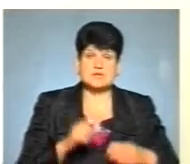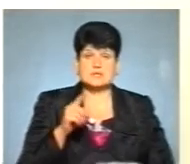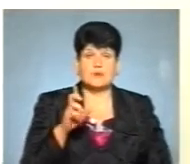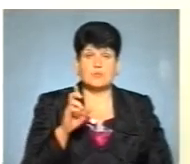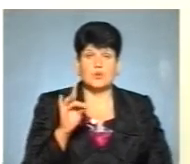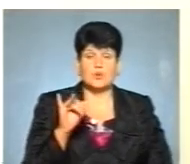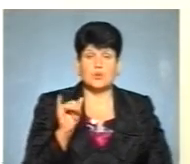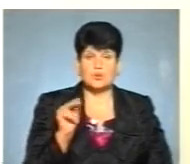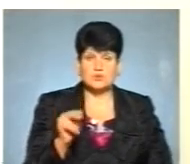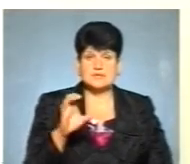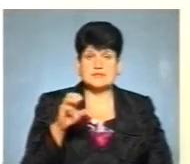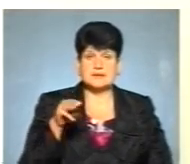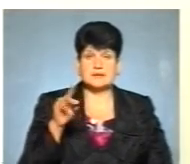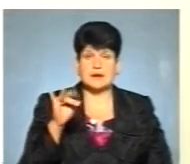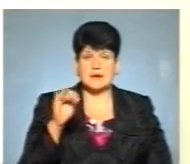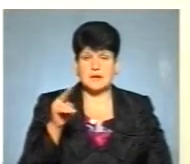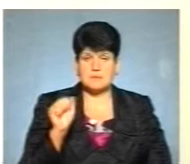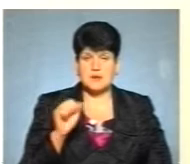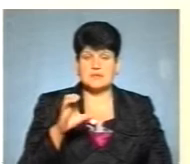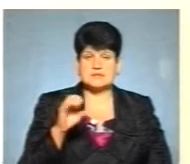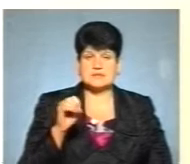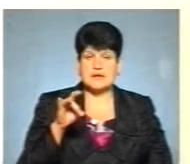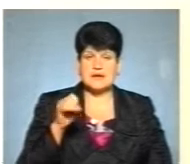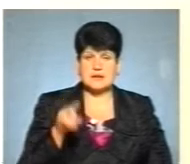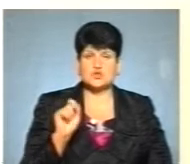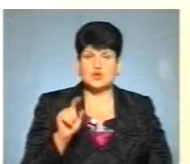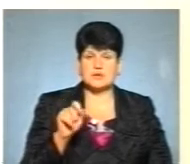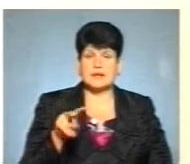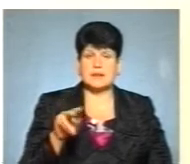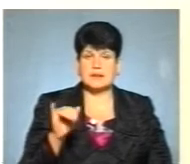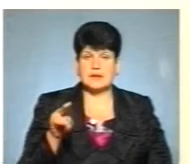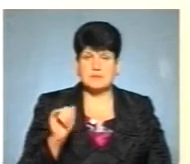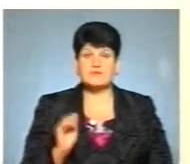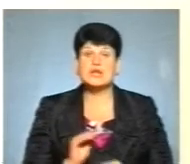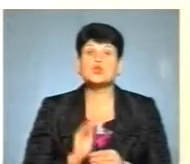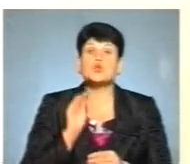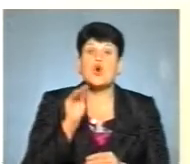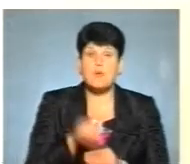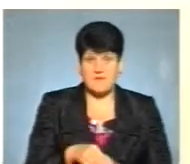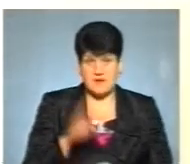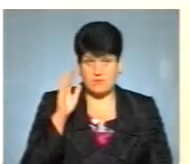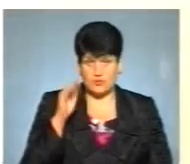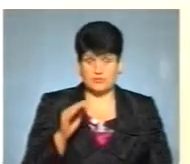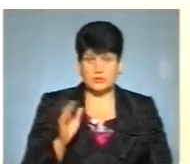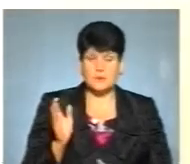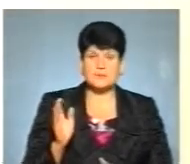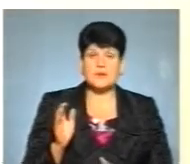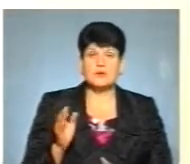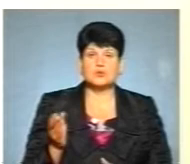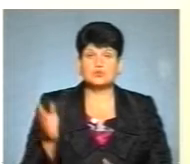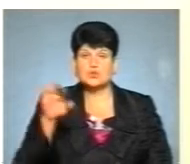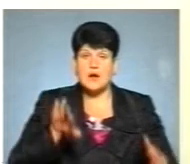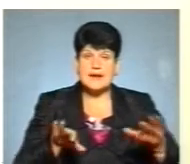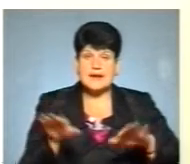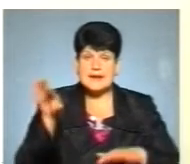Збрущ, Стрепу, Серед, Коропі, Золоту Липу, вони додають воду, тому що рельєф Тернопільської області такий,